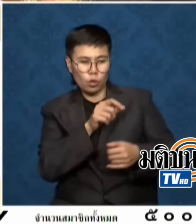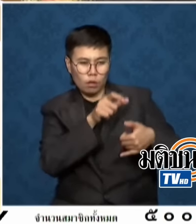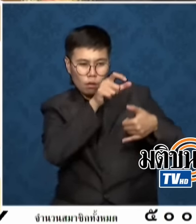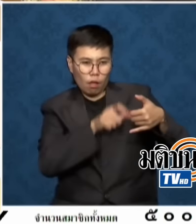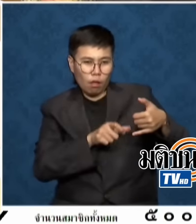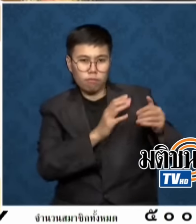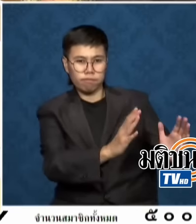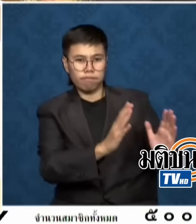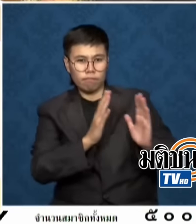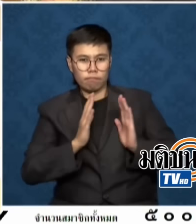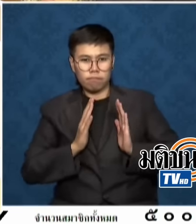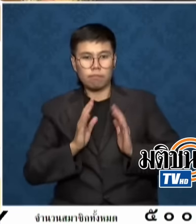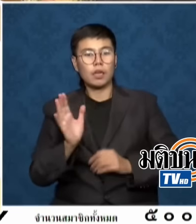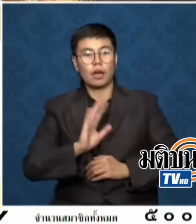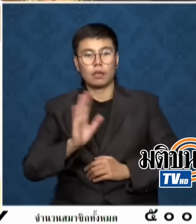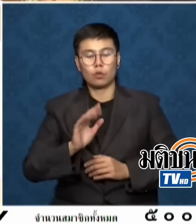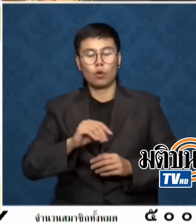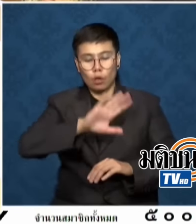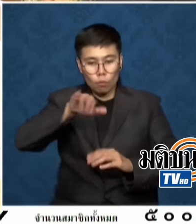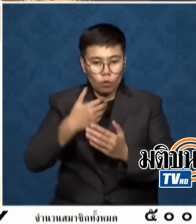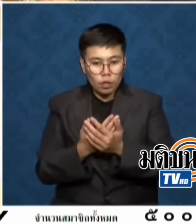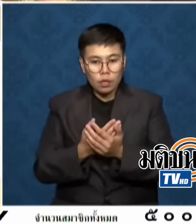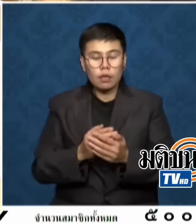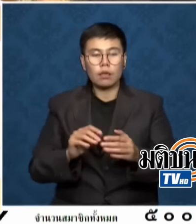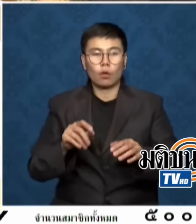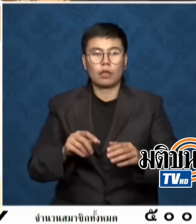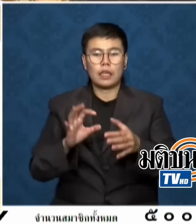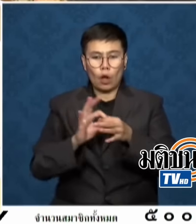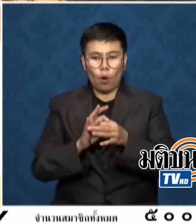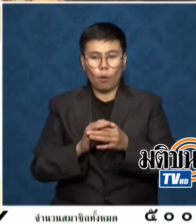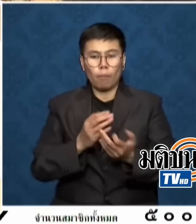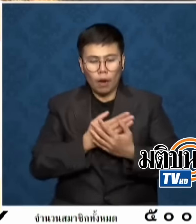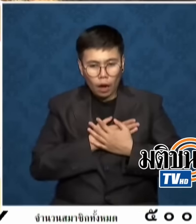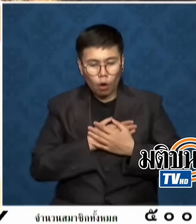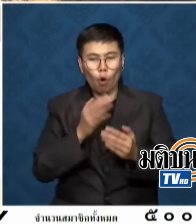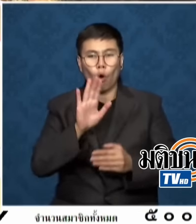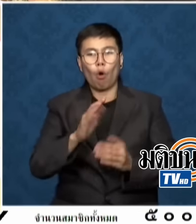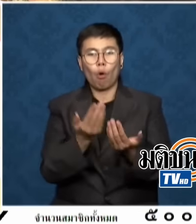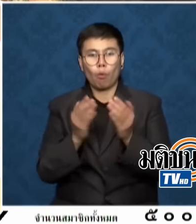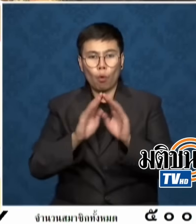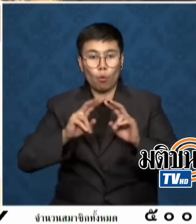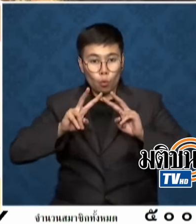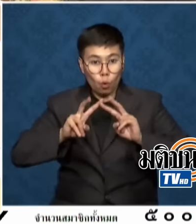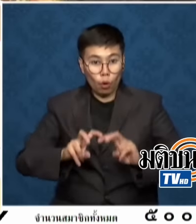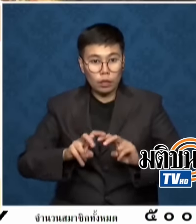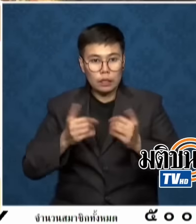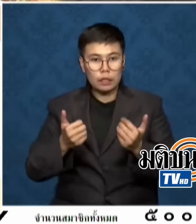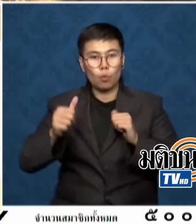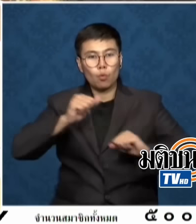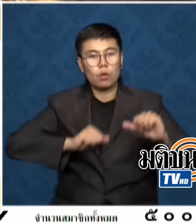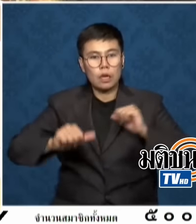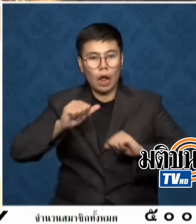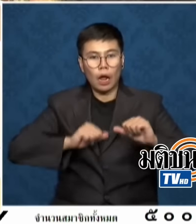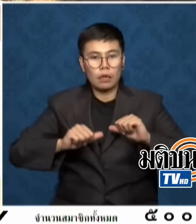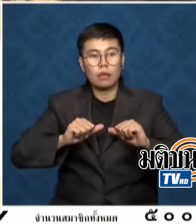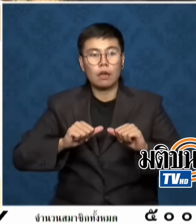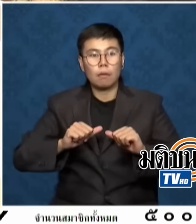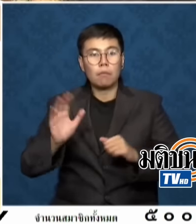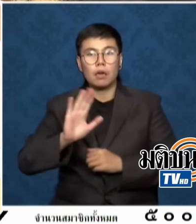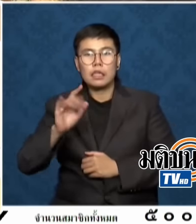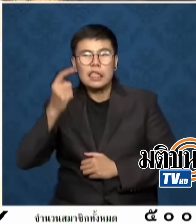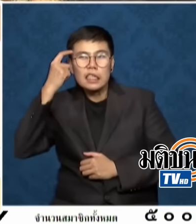างคือความปกติของความสัมพันธ์ในครอบครัวงานวิจัยนี้จึงเป็นสิ่งที่วิทยาศาสตร์พูดมันได้พูด